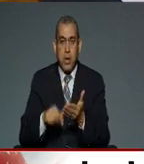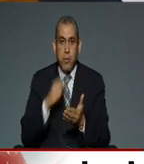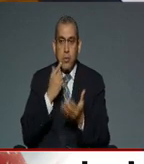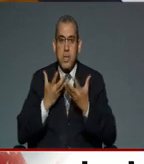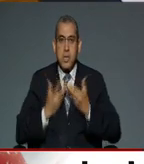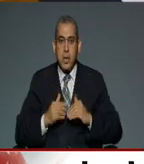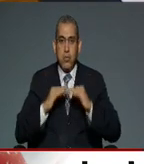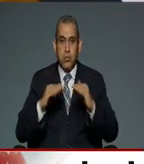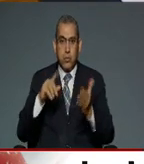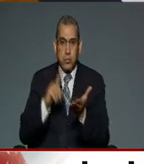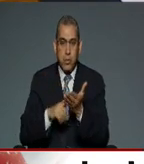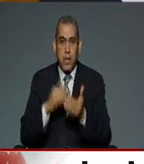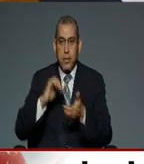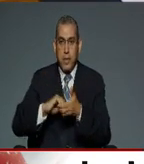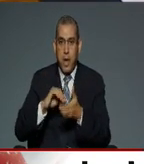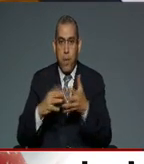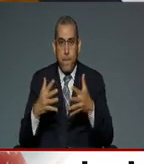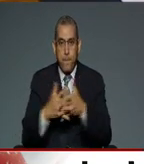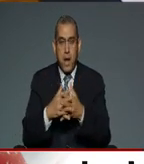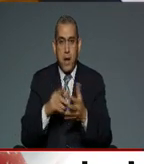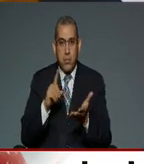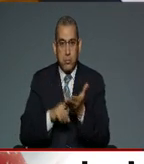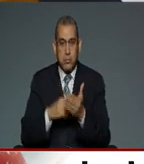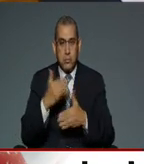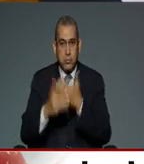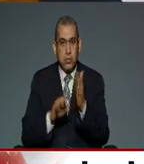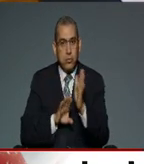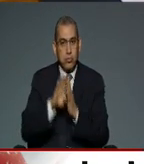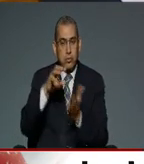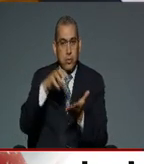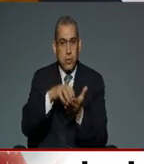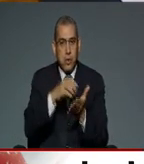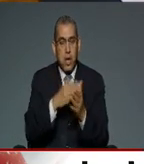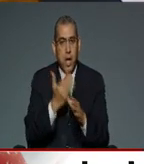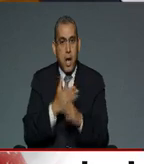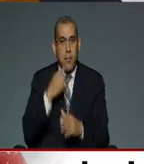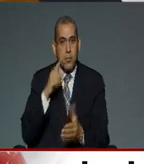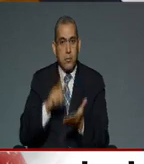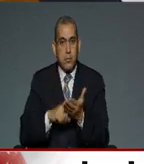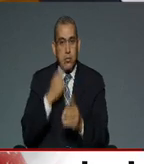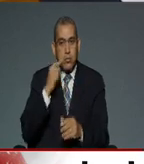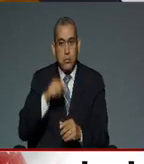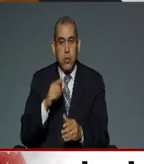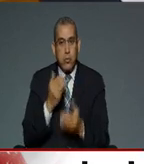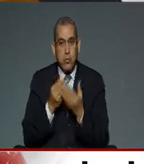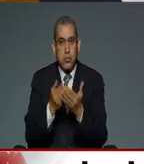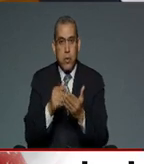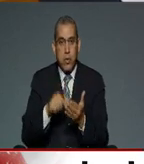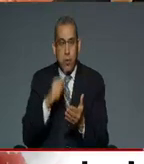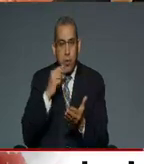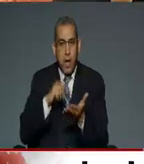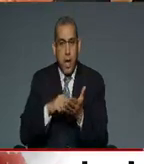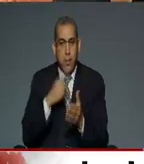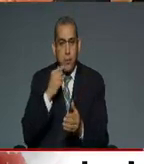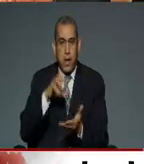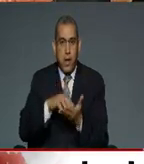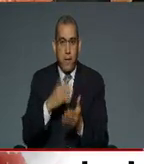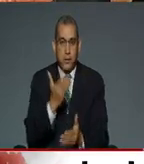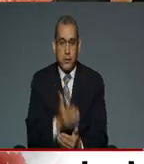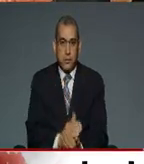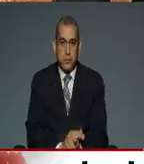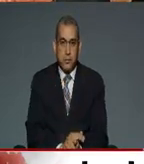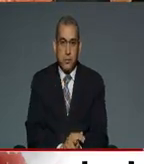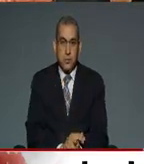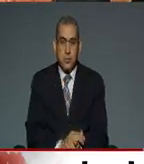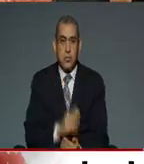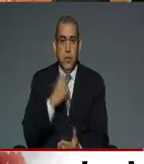وتعزيز التعاون بهذه المنطقه في ظل دور سربيا البارز لتفعيل مبادره البلقان المفتوح بما